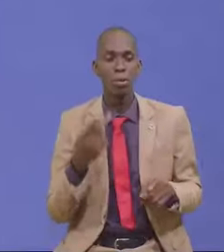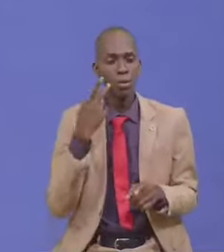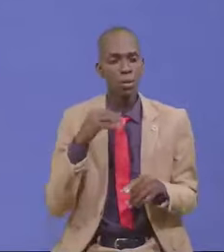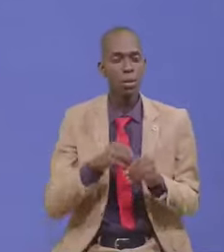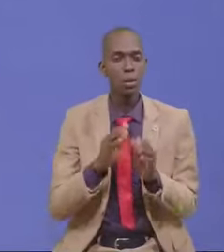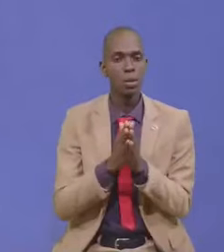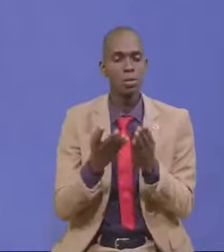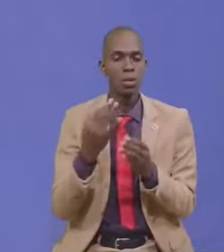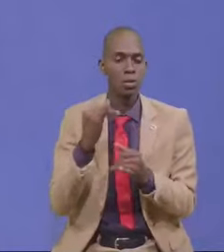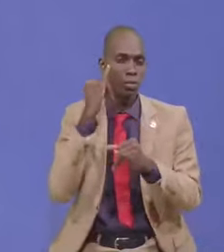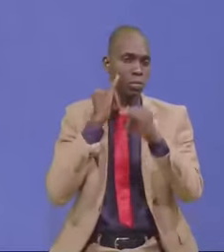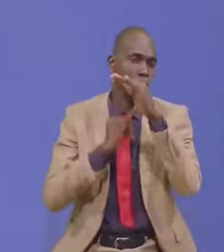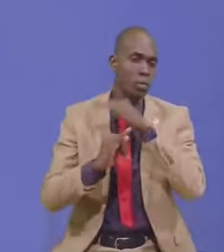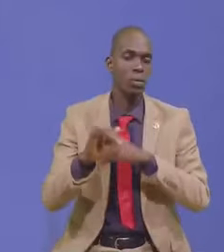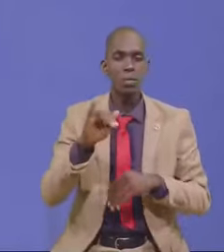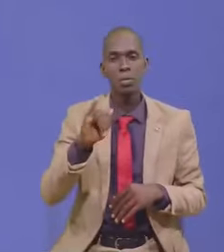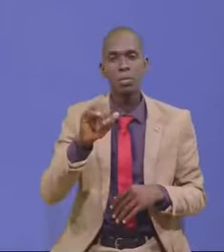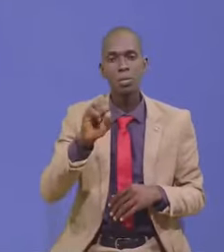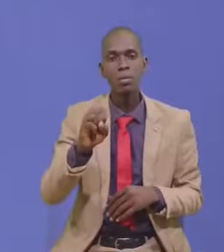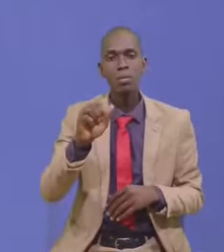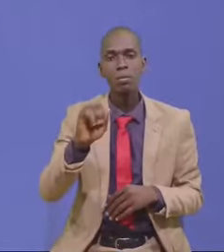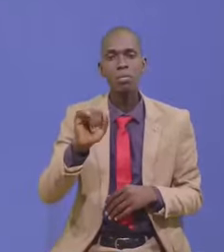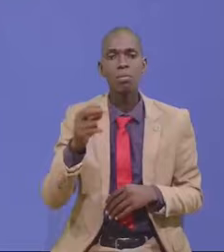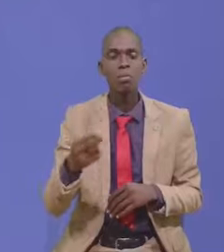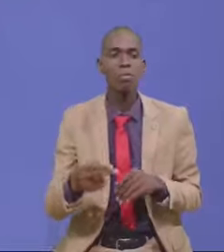Mais en Ésaïe 55, le verset 1.